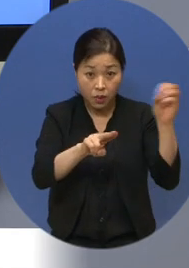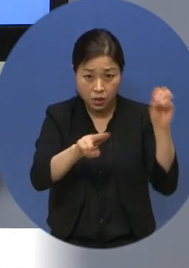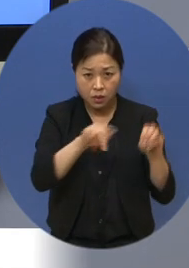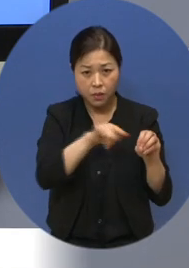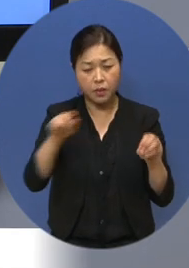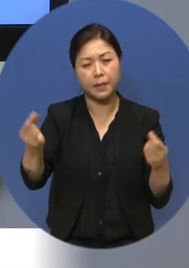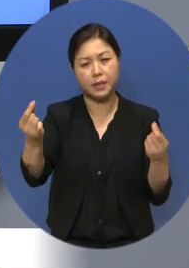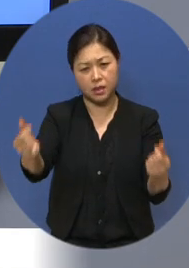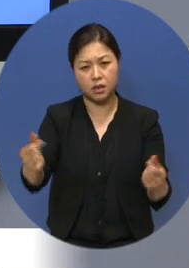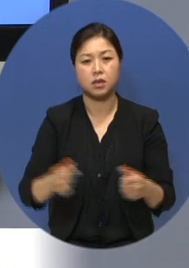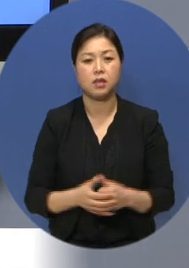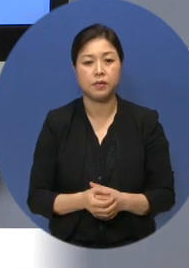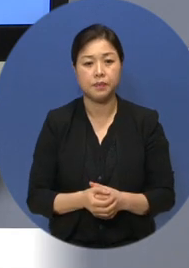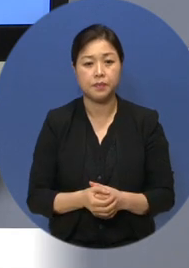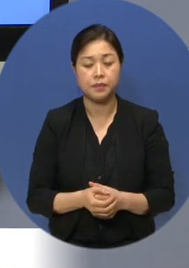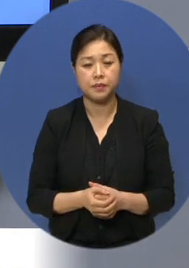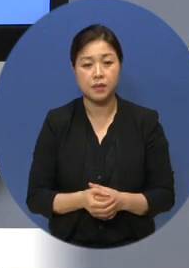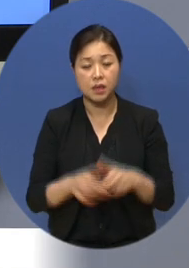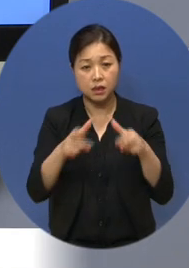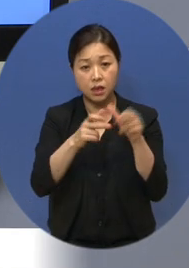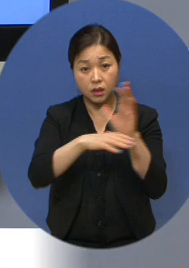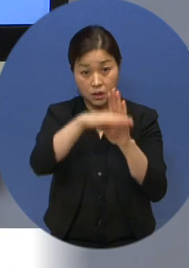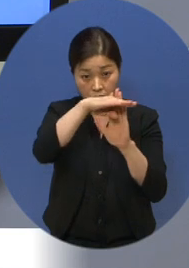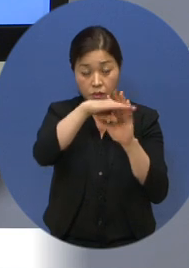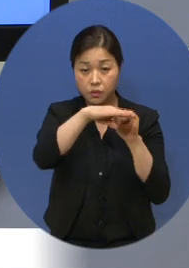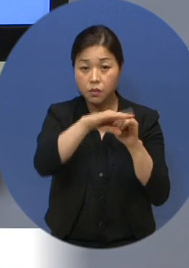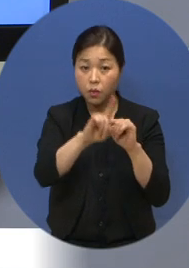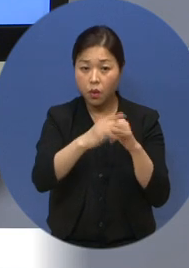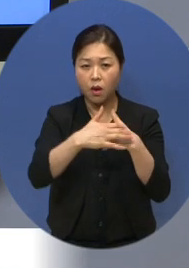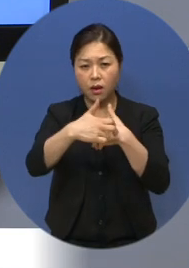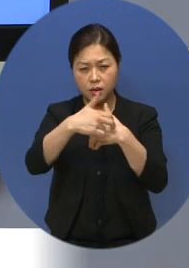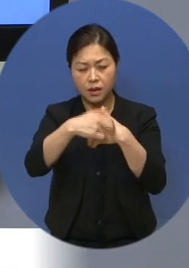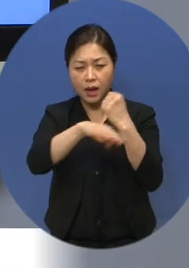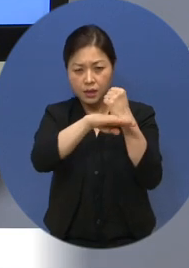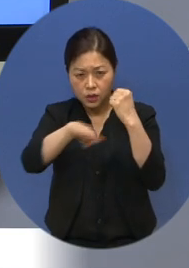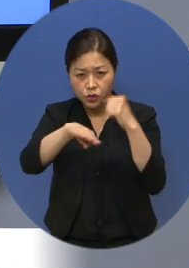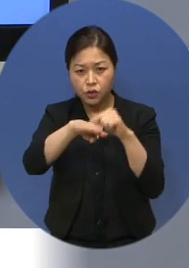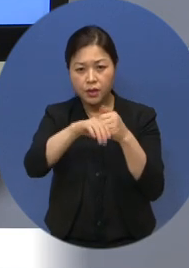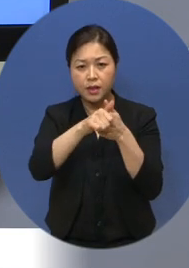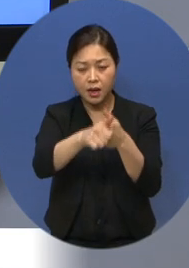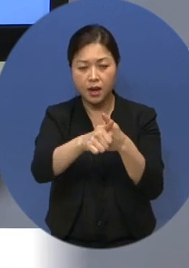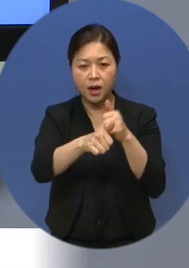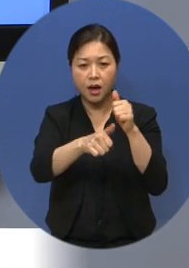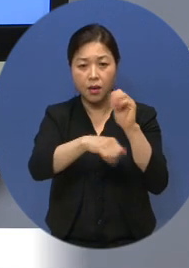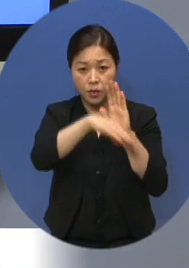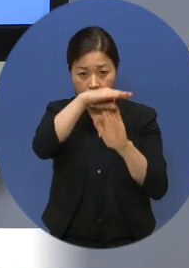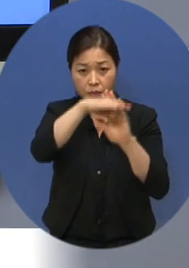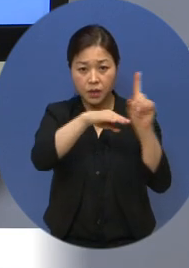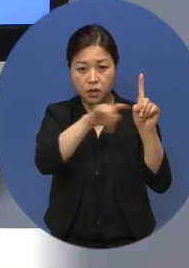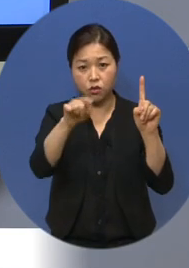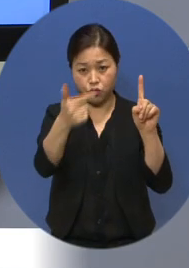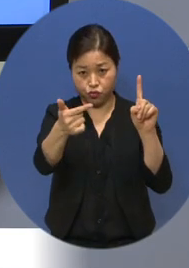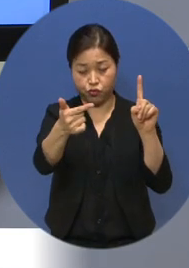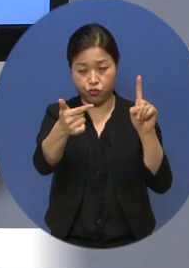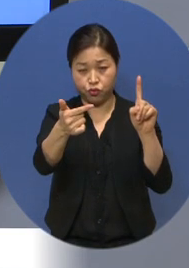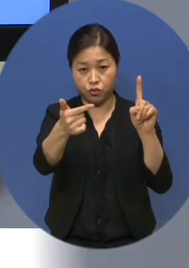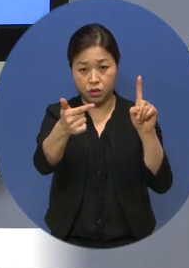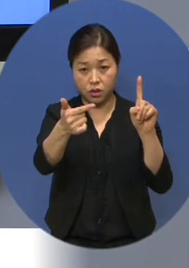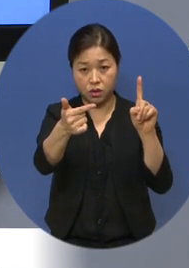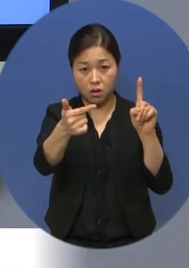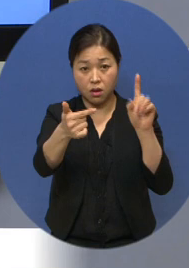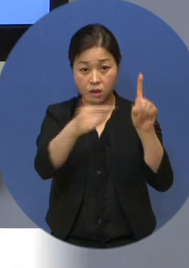되는데요 기존 장애등급제 는 의학적 기준에 따라 1에서 6등급 까지 나눠 차등적으로